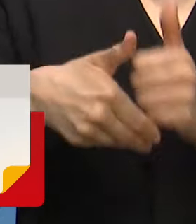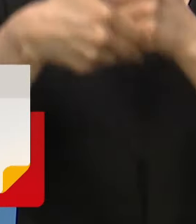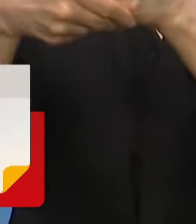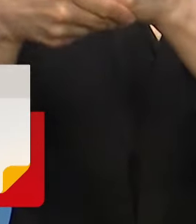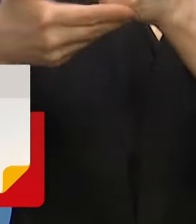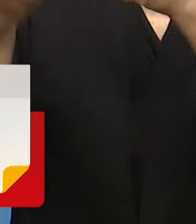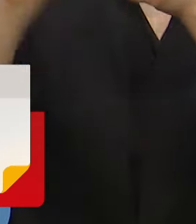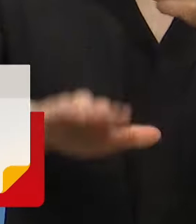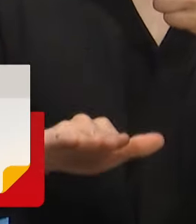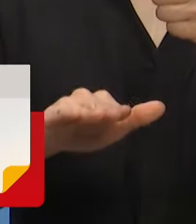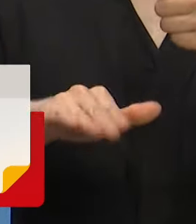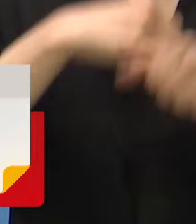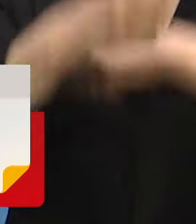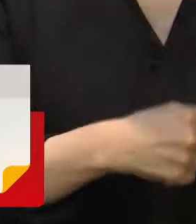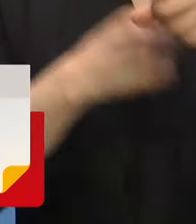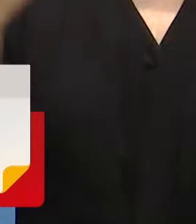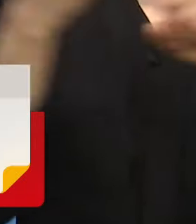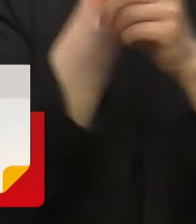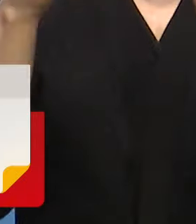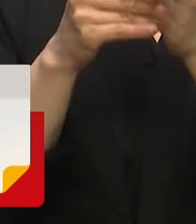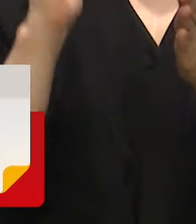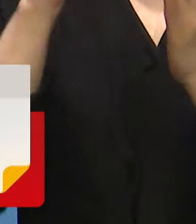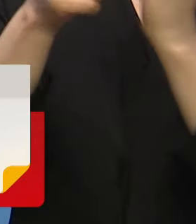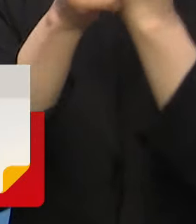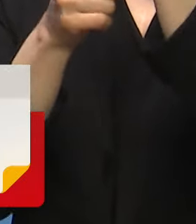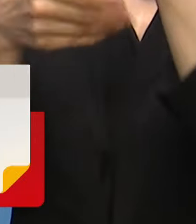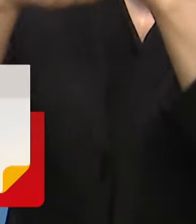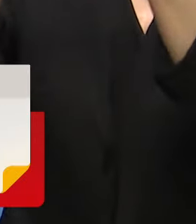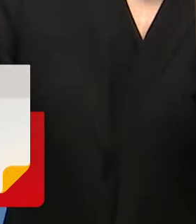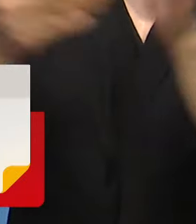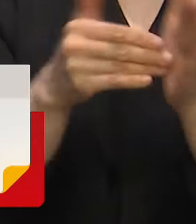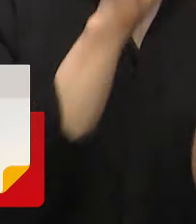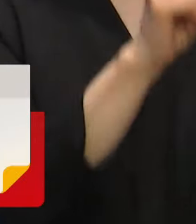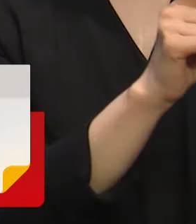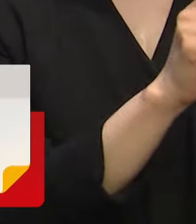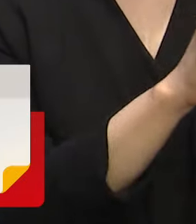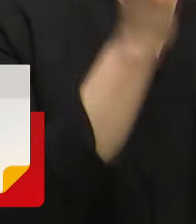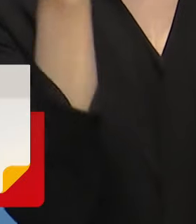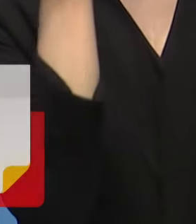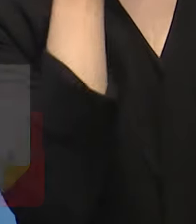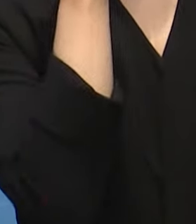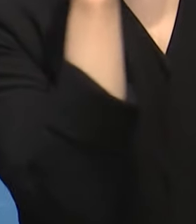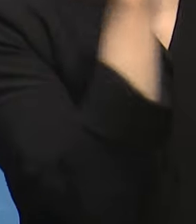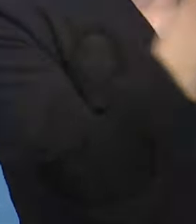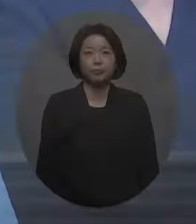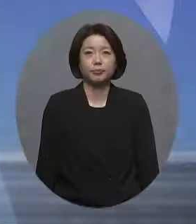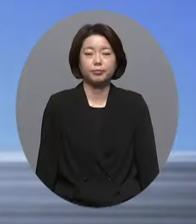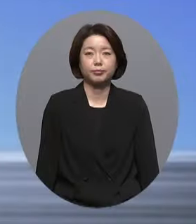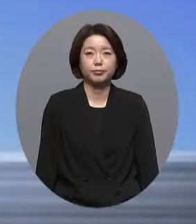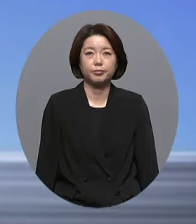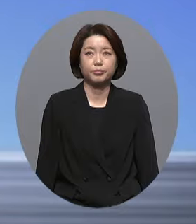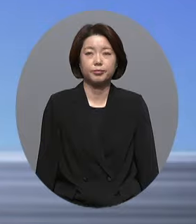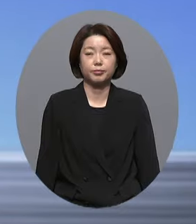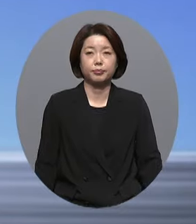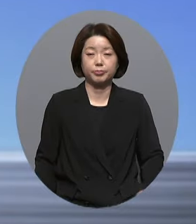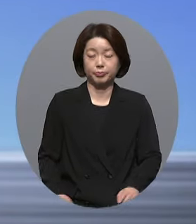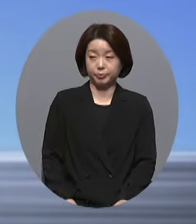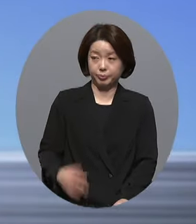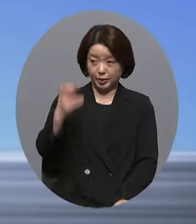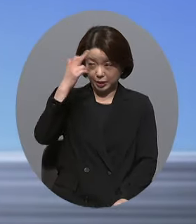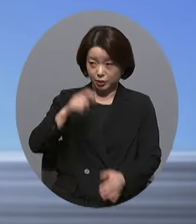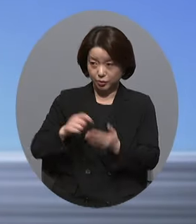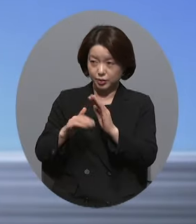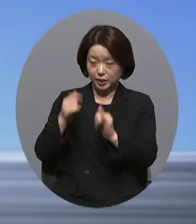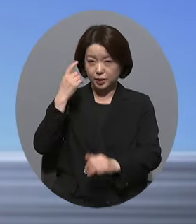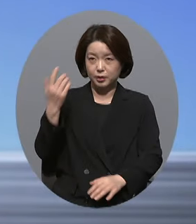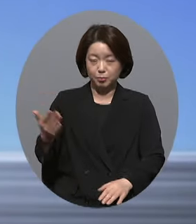다릅니다. 도 장관은 정부 공식 수행원으로 동행한 것입니다. 자, 최재원 기자. 그래서